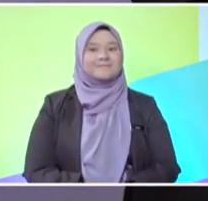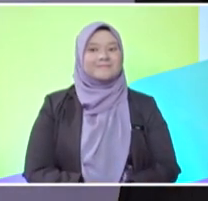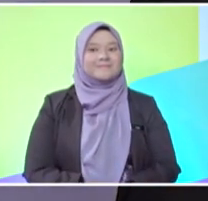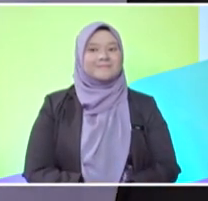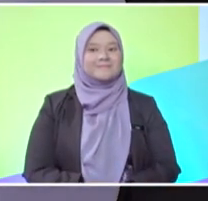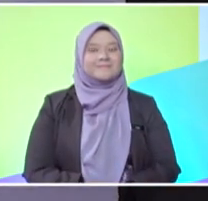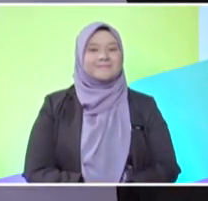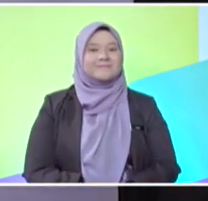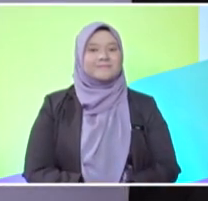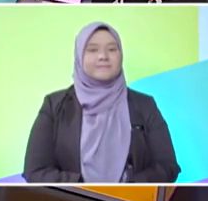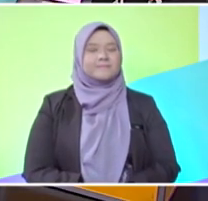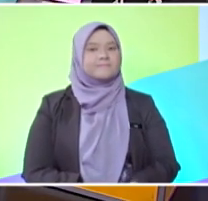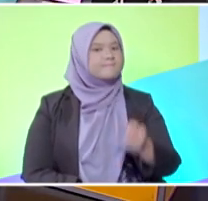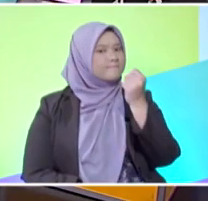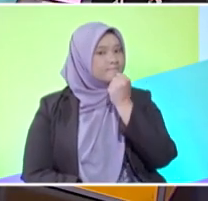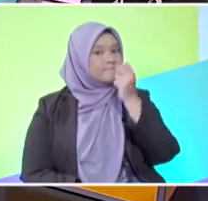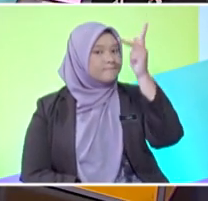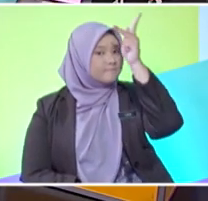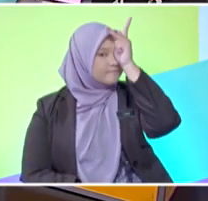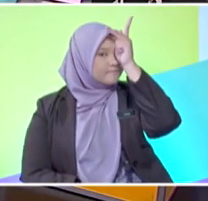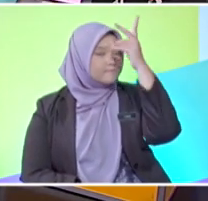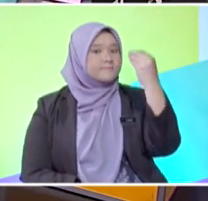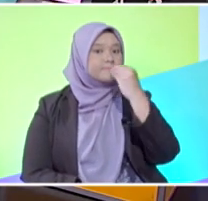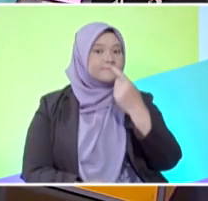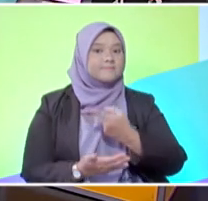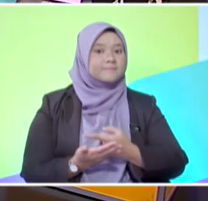makan apa ya Ini kambing